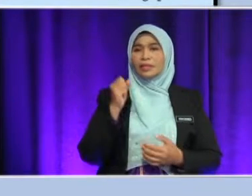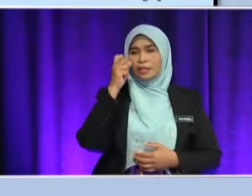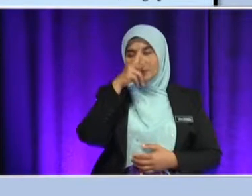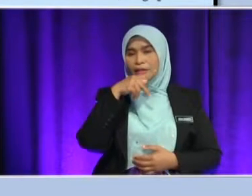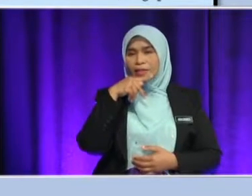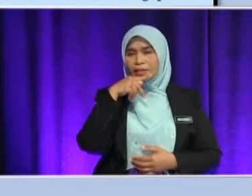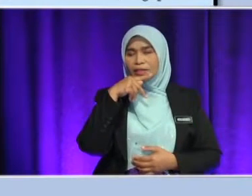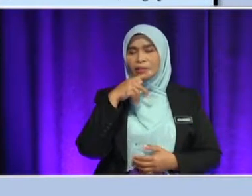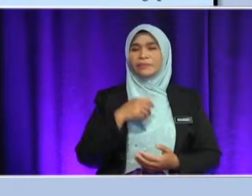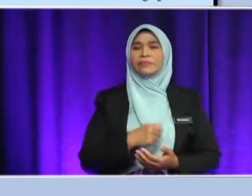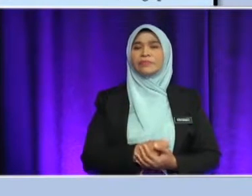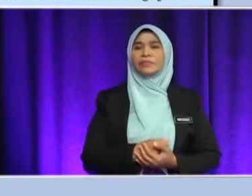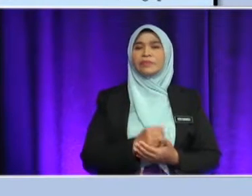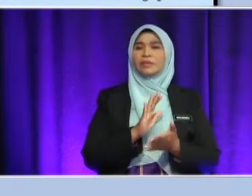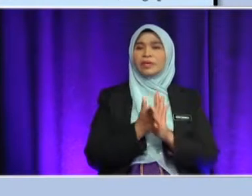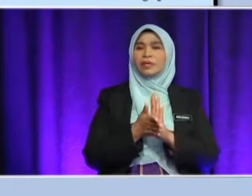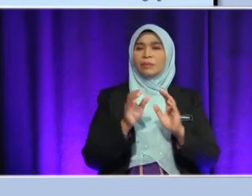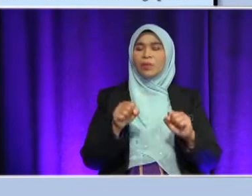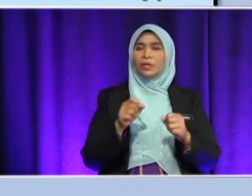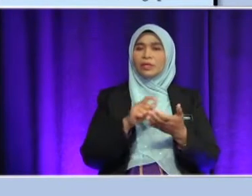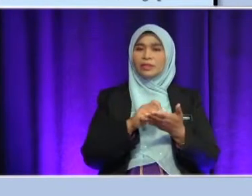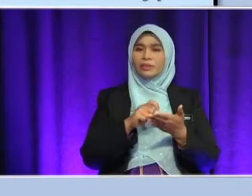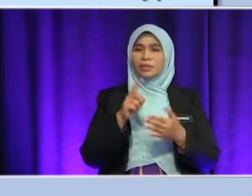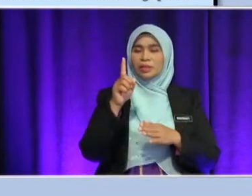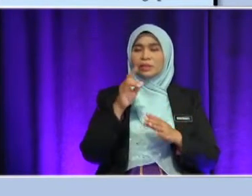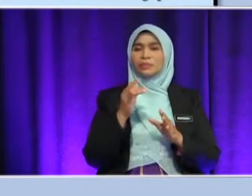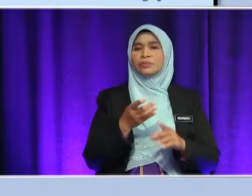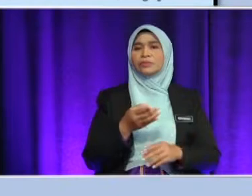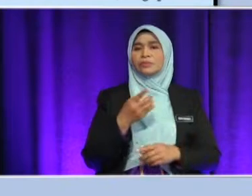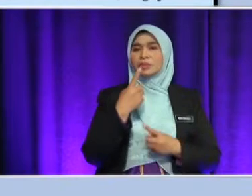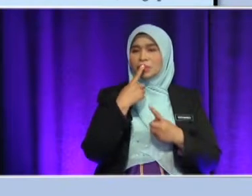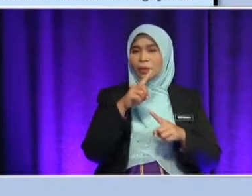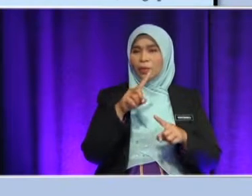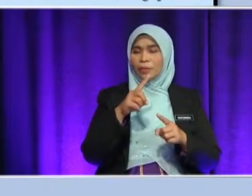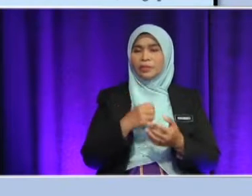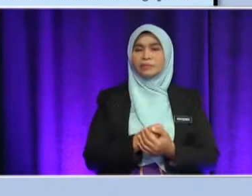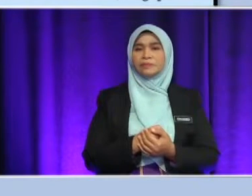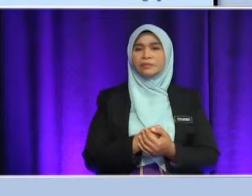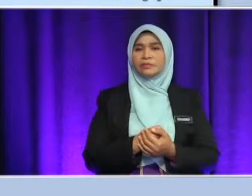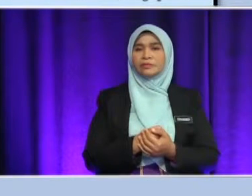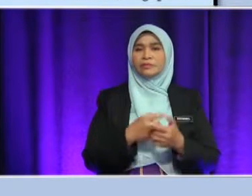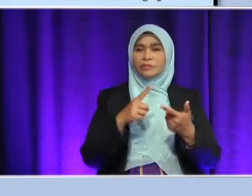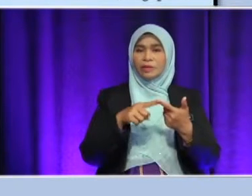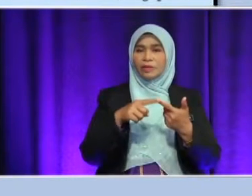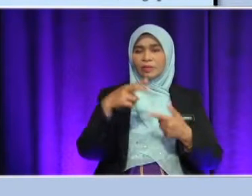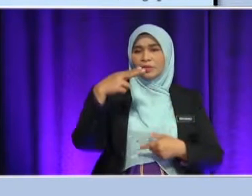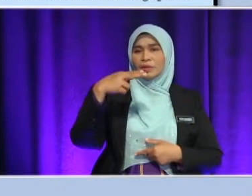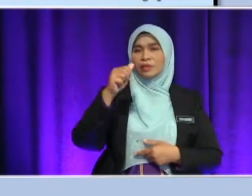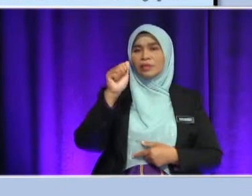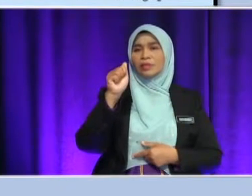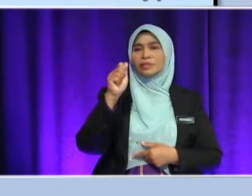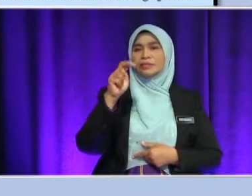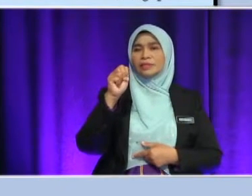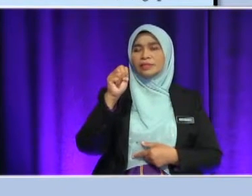isi satu jawaban Di sana kemudian seperti tokoh yang kedua Hasan al-banna Jawa Tengah dan juga ketinggian